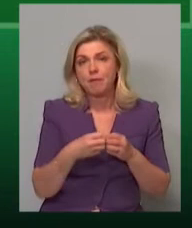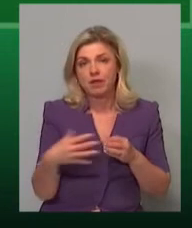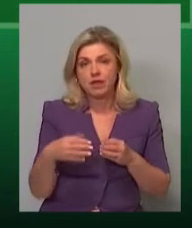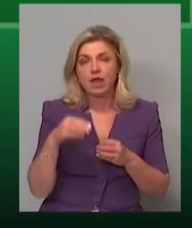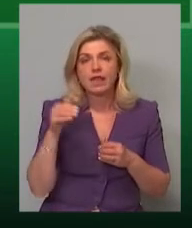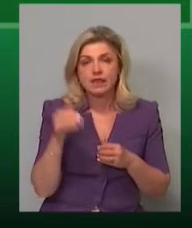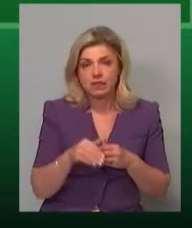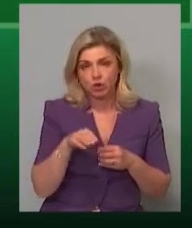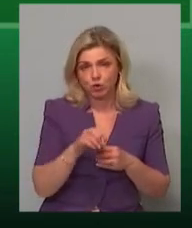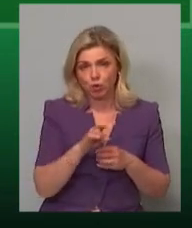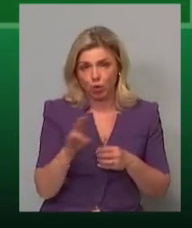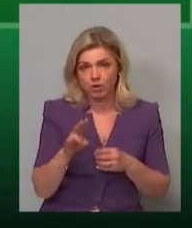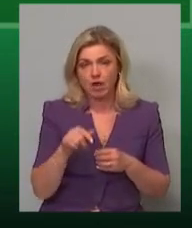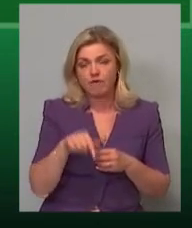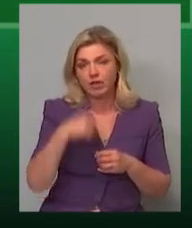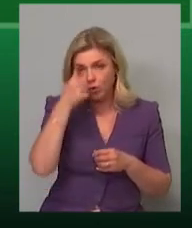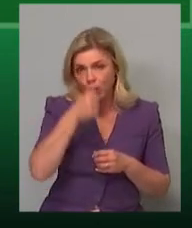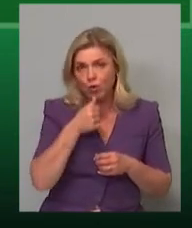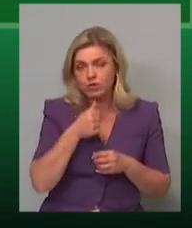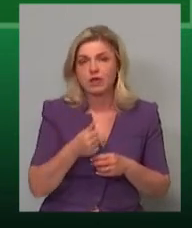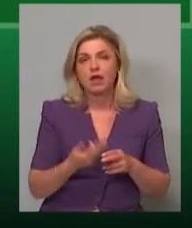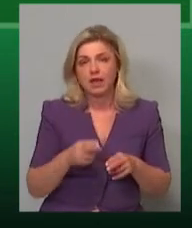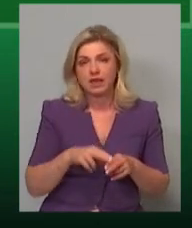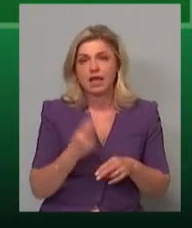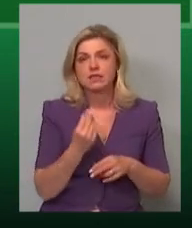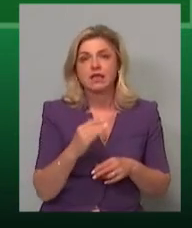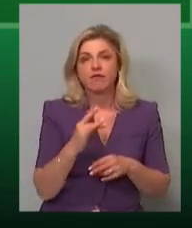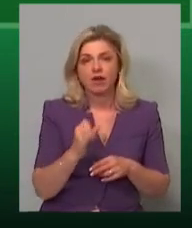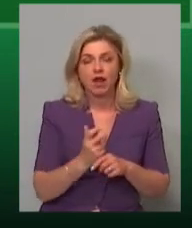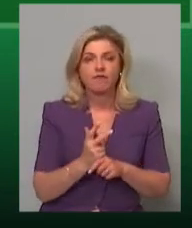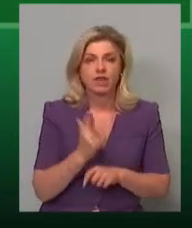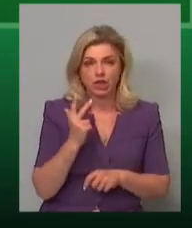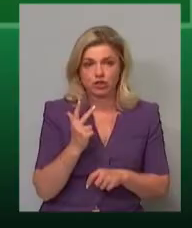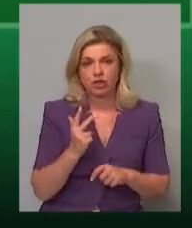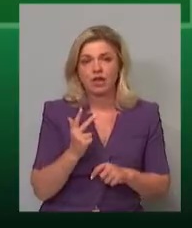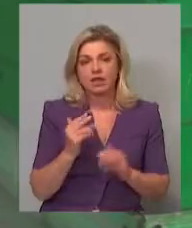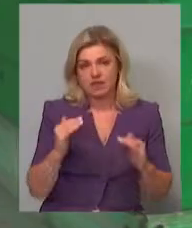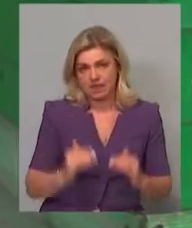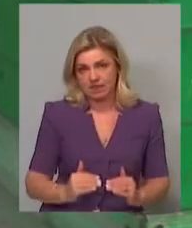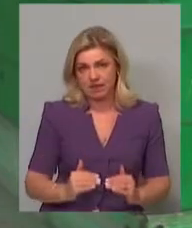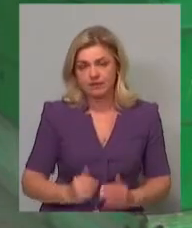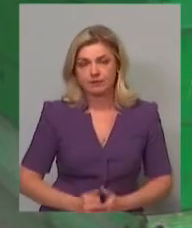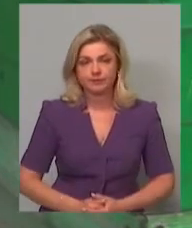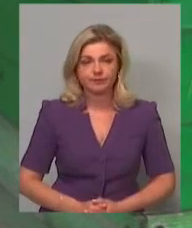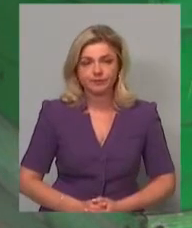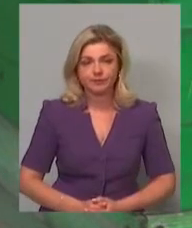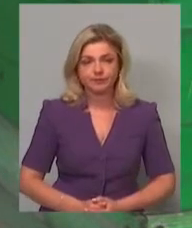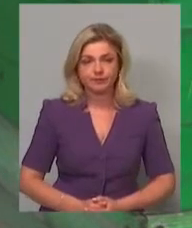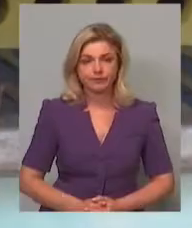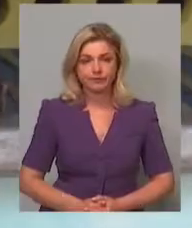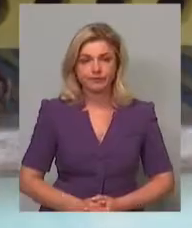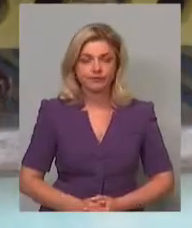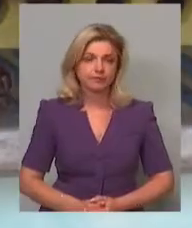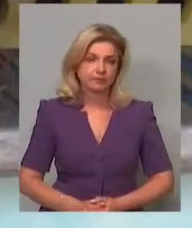15 тисячі тонн. В цьому році, я повторюю, ця цифра втричі знизилась. Світлана Кльосова, Ігор Чорний. Новини